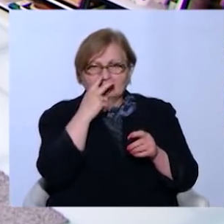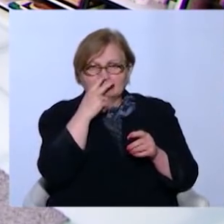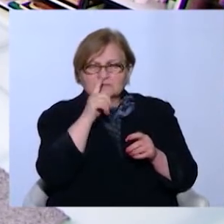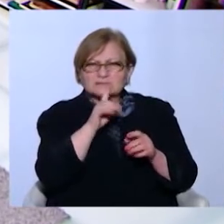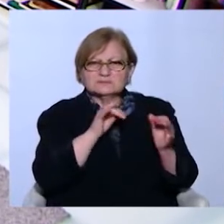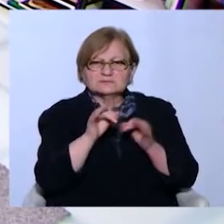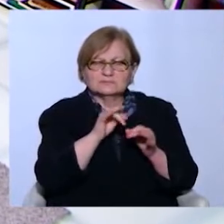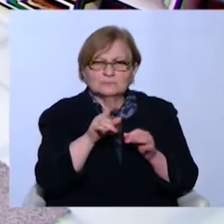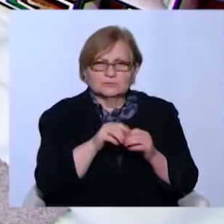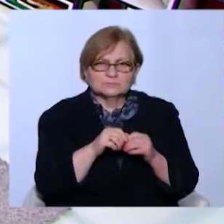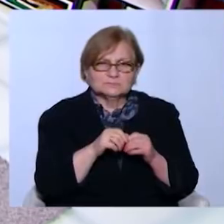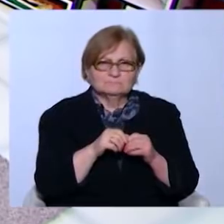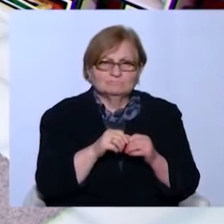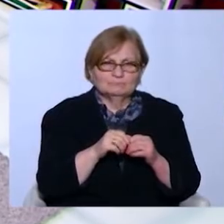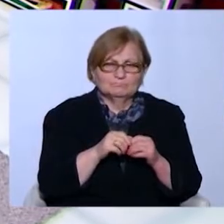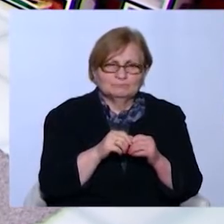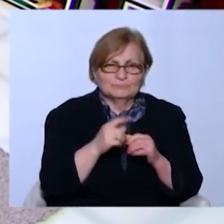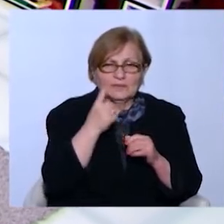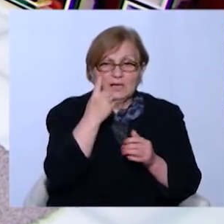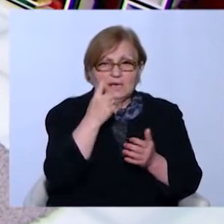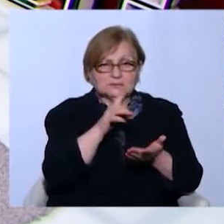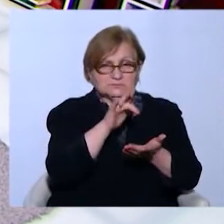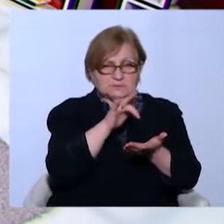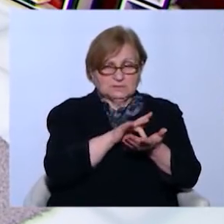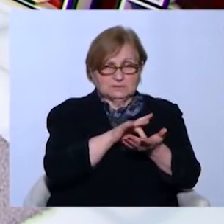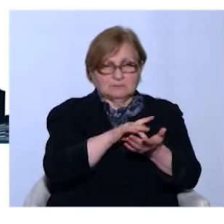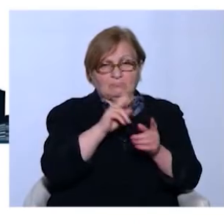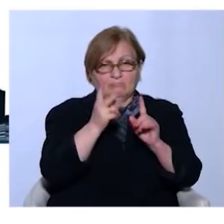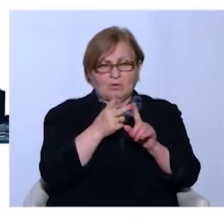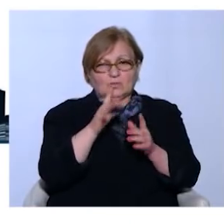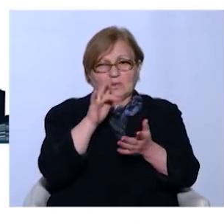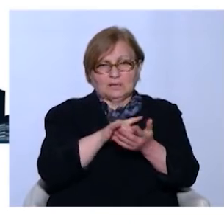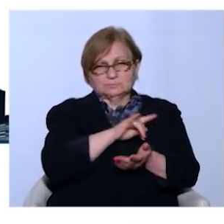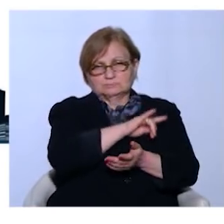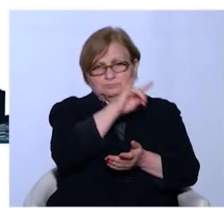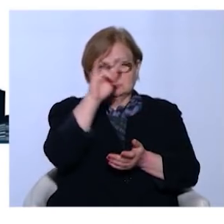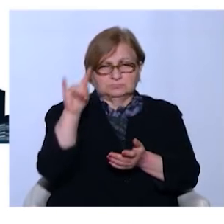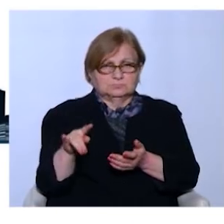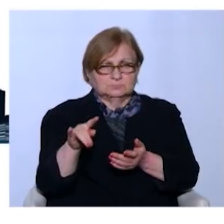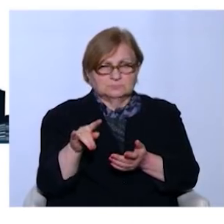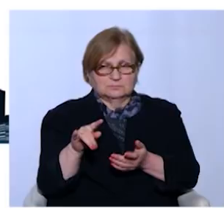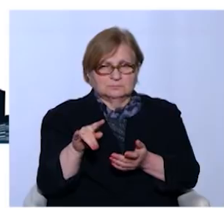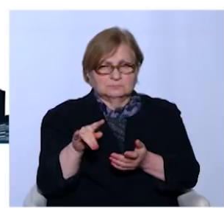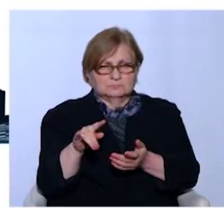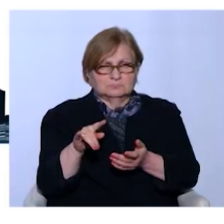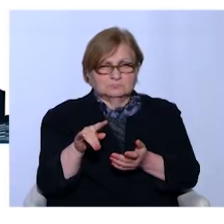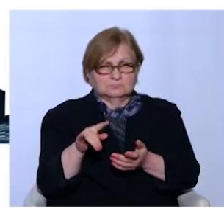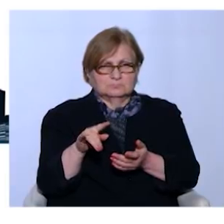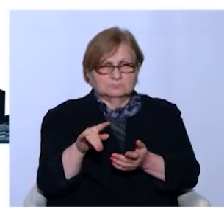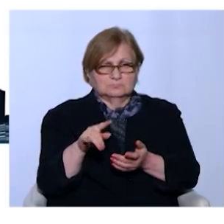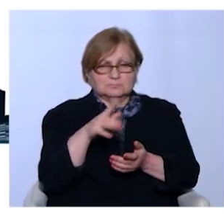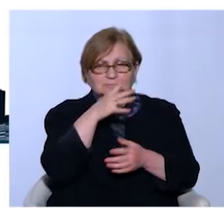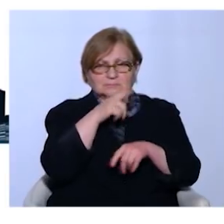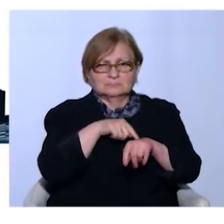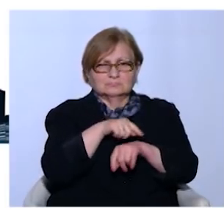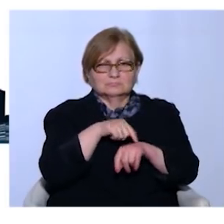რაზეა საუბარი. ერთი ქალაქიდან მეორე ქალაქში გაფრინდა თვითფრინავი, რომელიც აი ამ